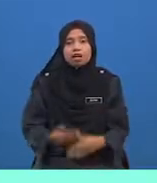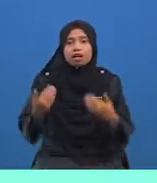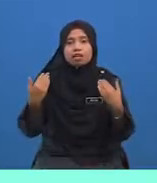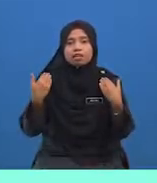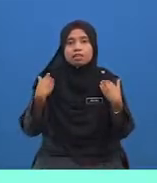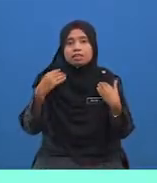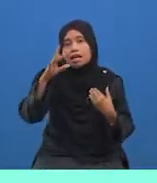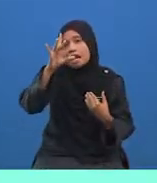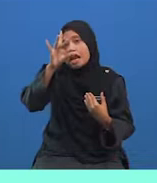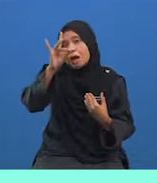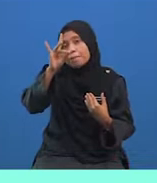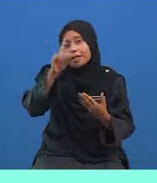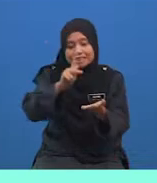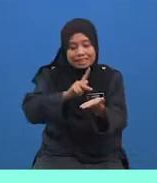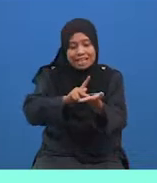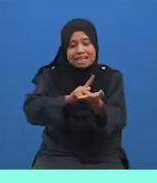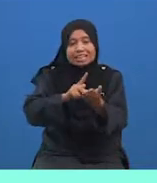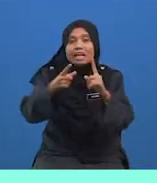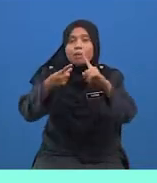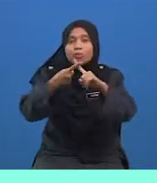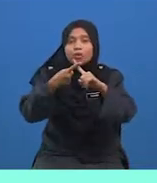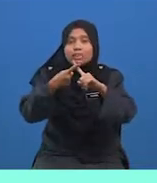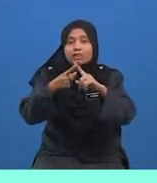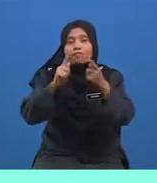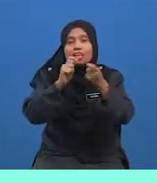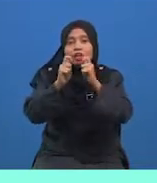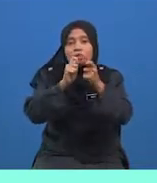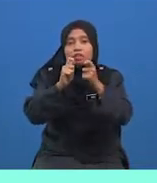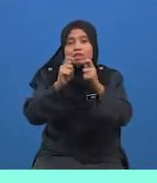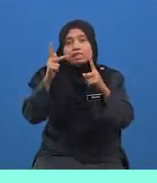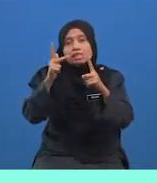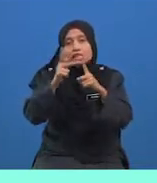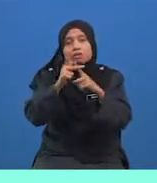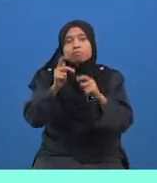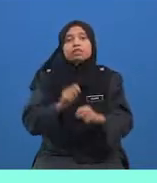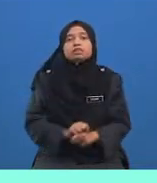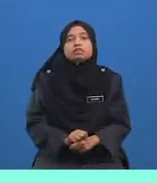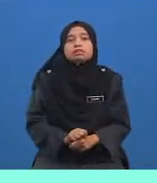Terdapat 8 kesan positif telekomunikasi terhadap